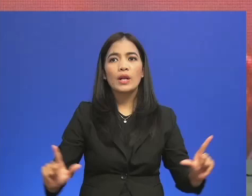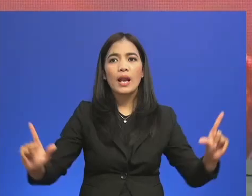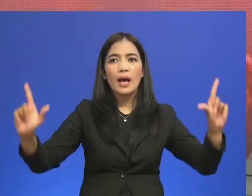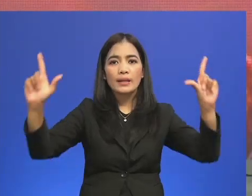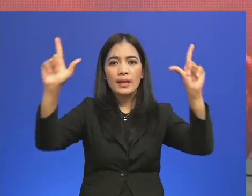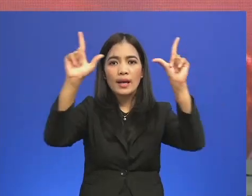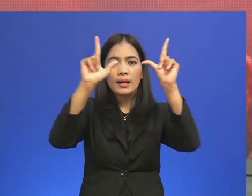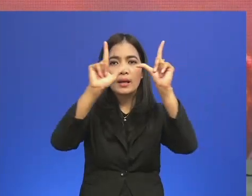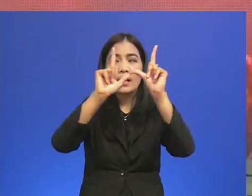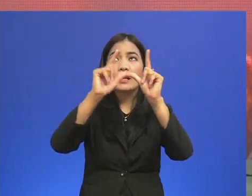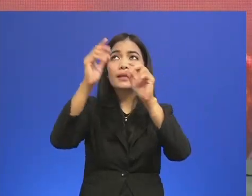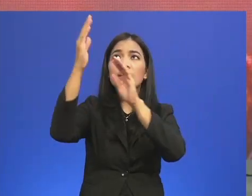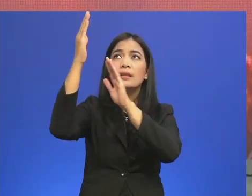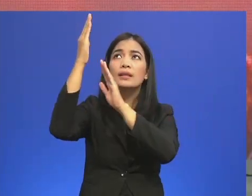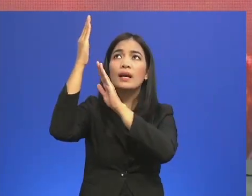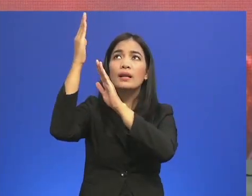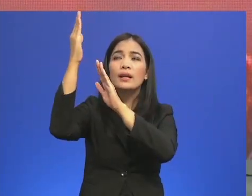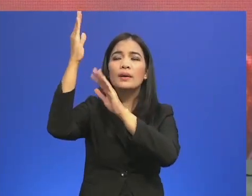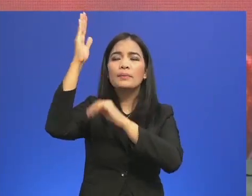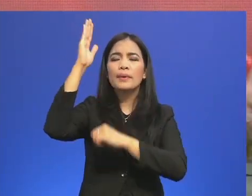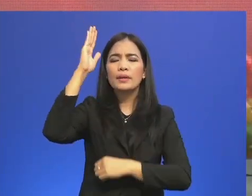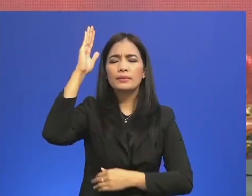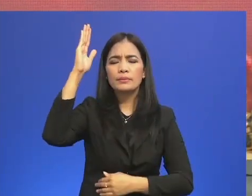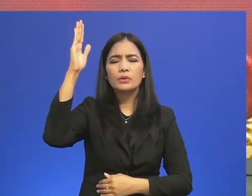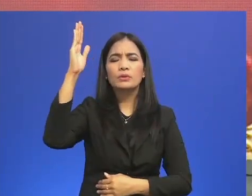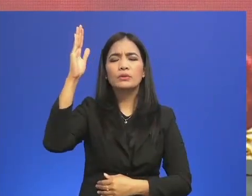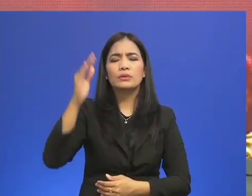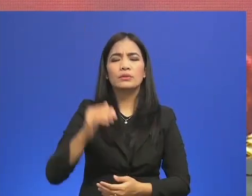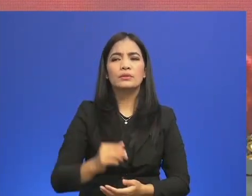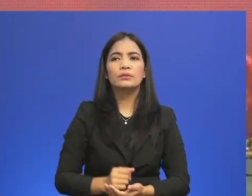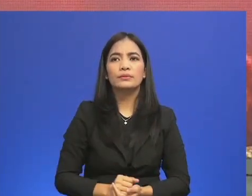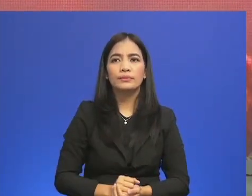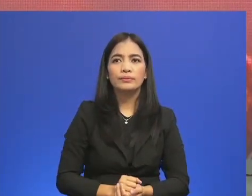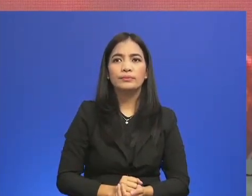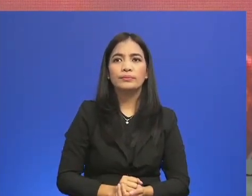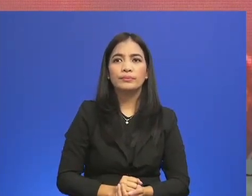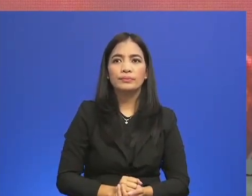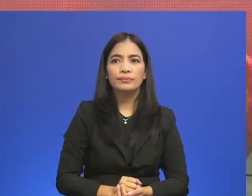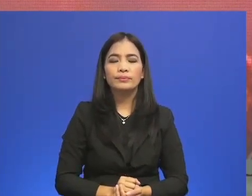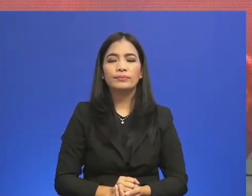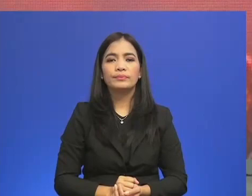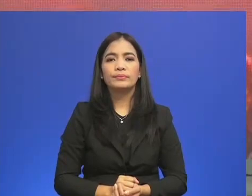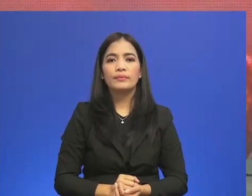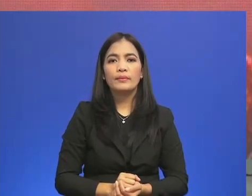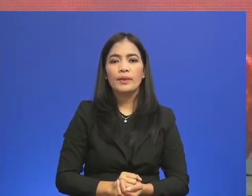aku layak di hadapan-Mu.